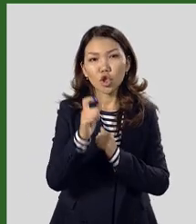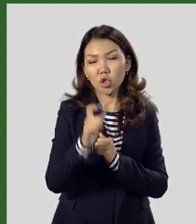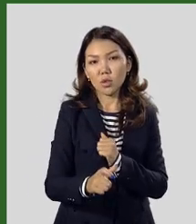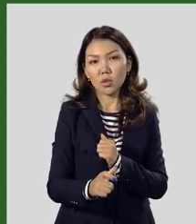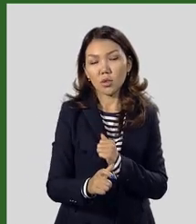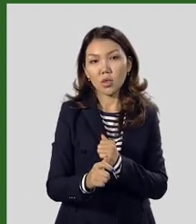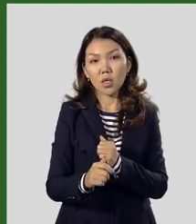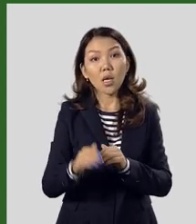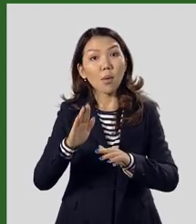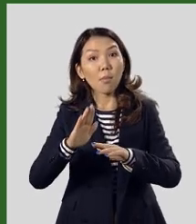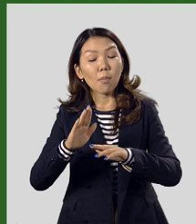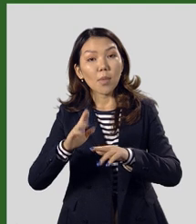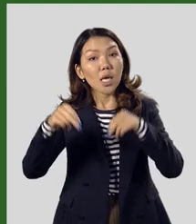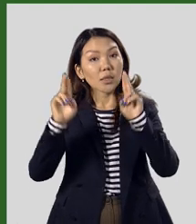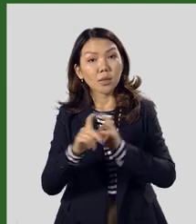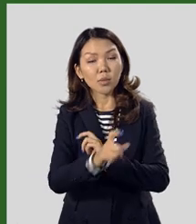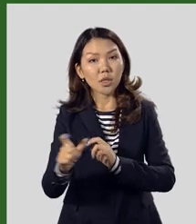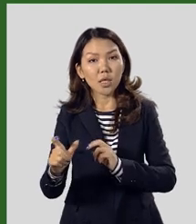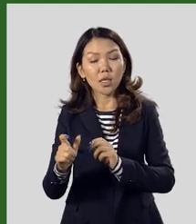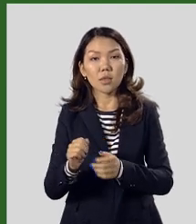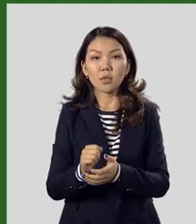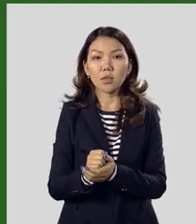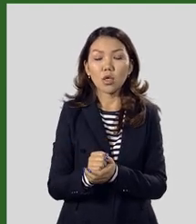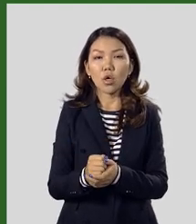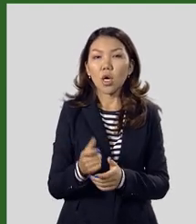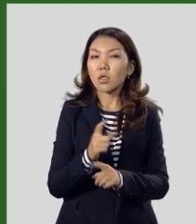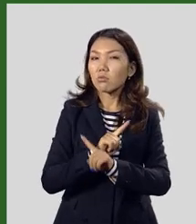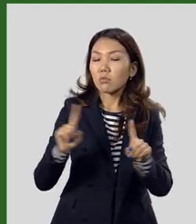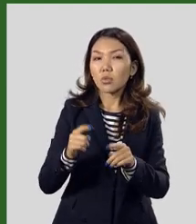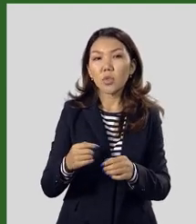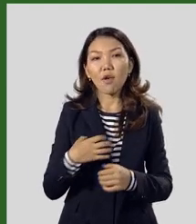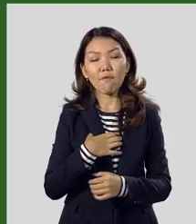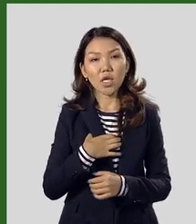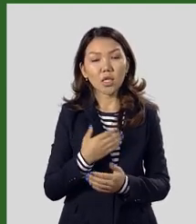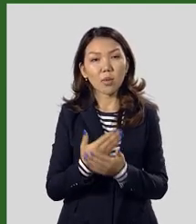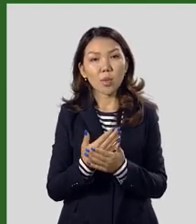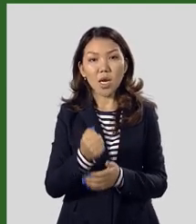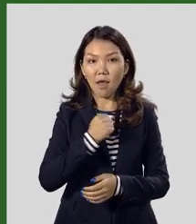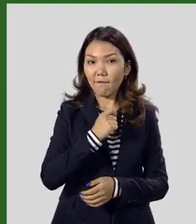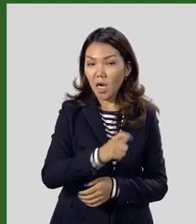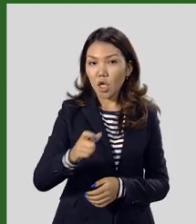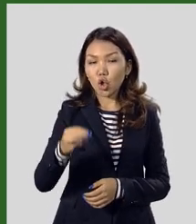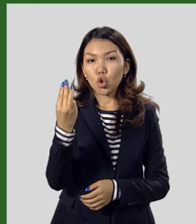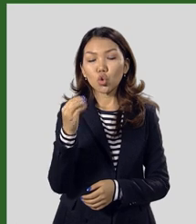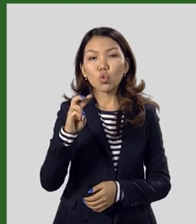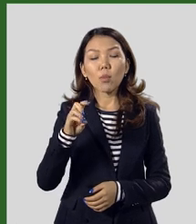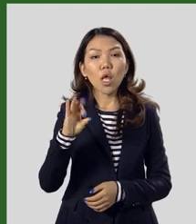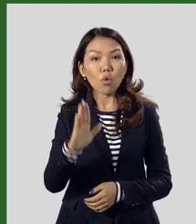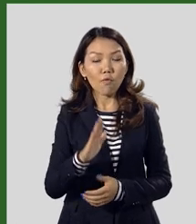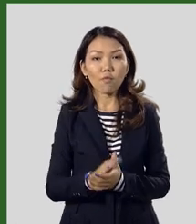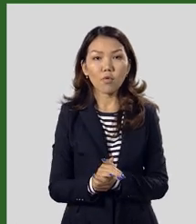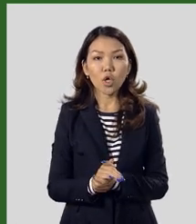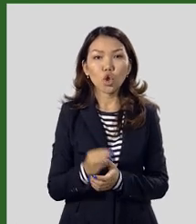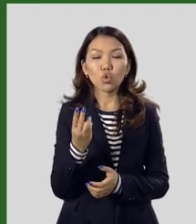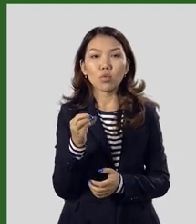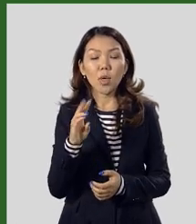некоторых профессий это особенно важно, например, для штурманов и военных. Штурманы